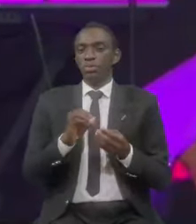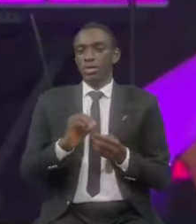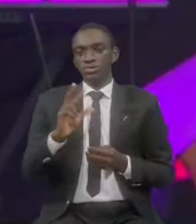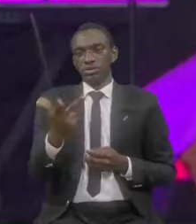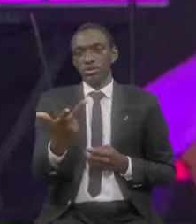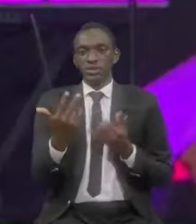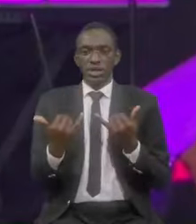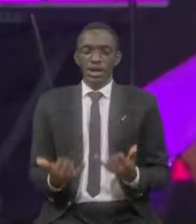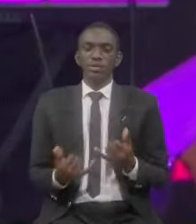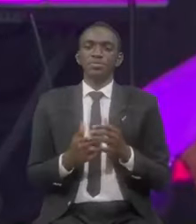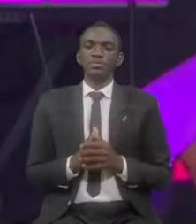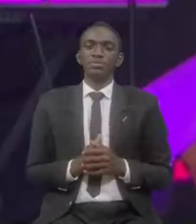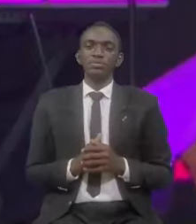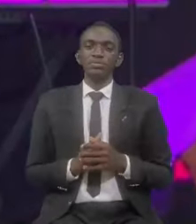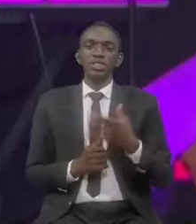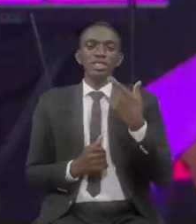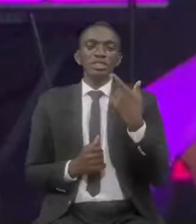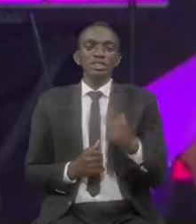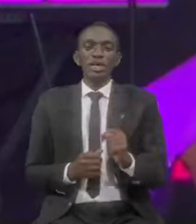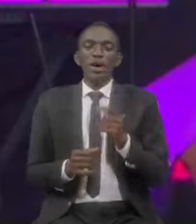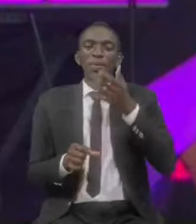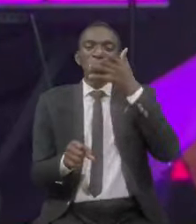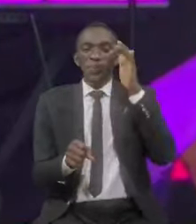récepteurs. Je viens au troisième partie.